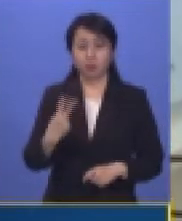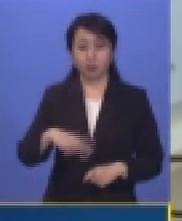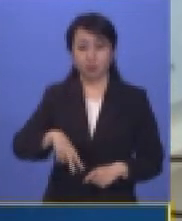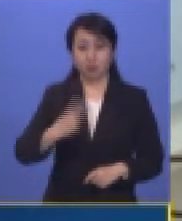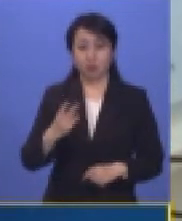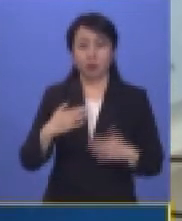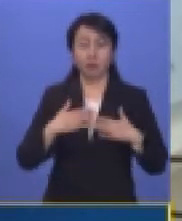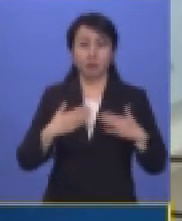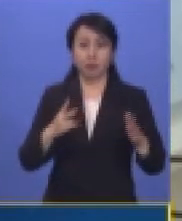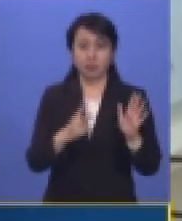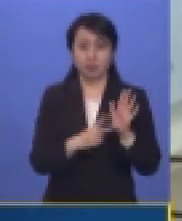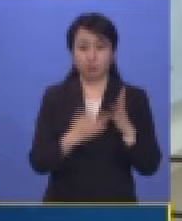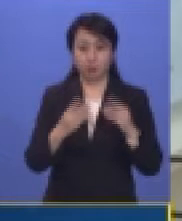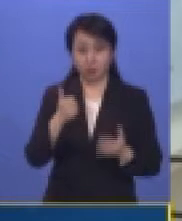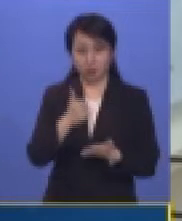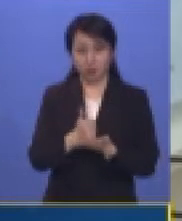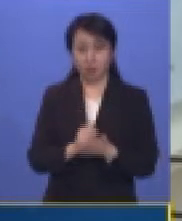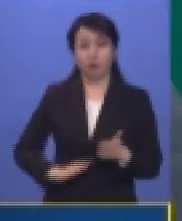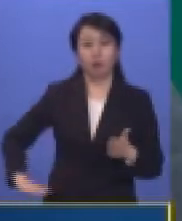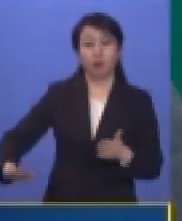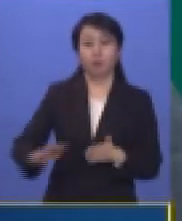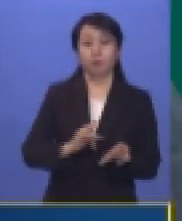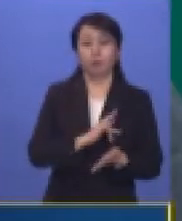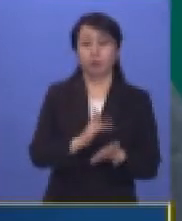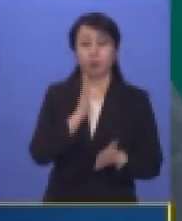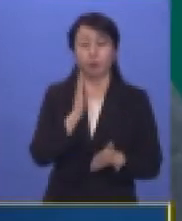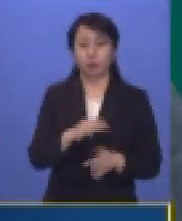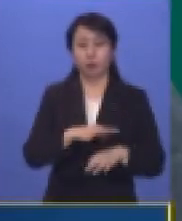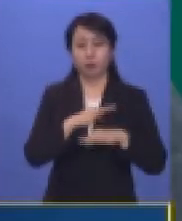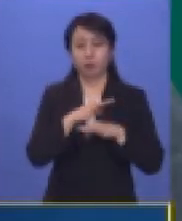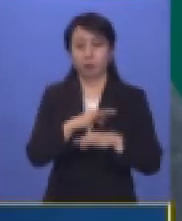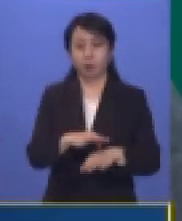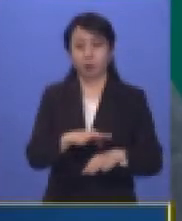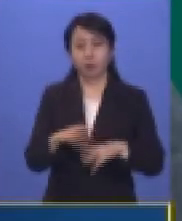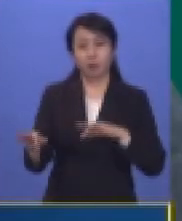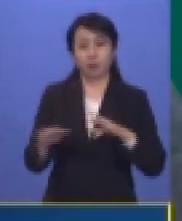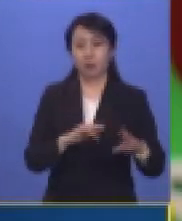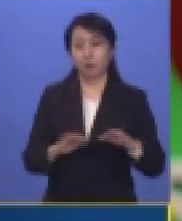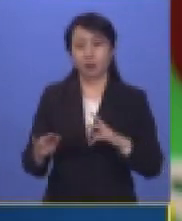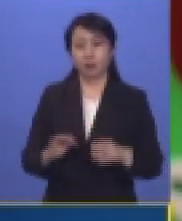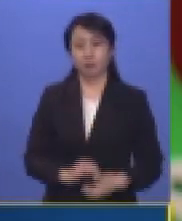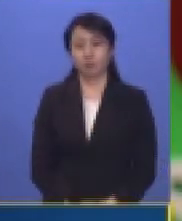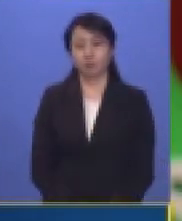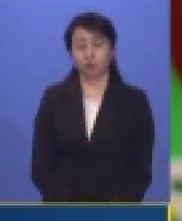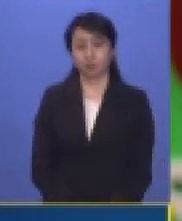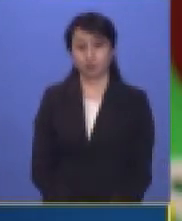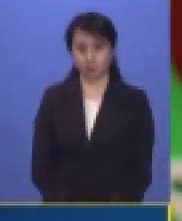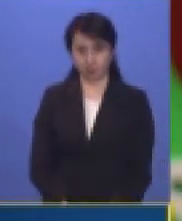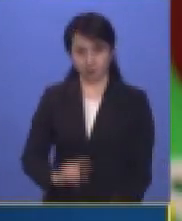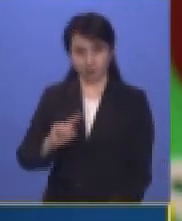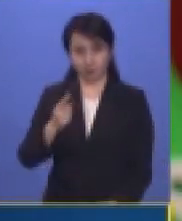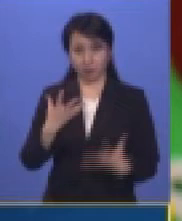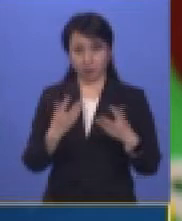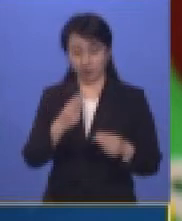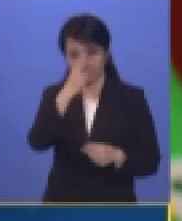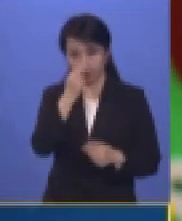На протяжении 7 дней на главной площади областного центра будут проходить массовые мероприятия. Первый день у нас начнется с